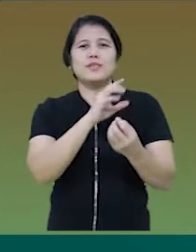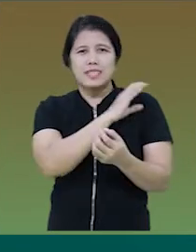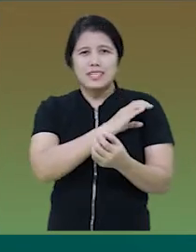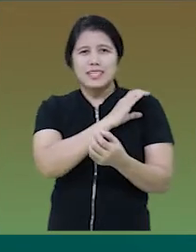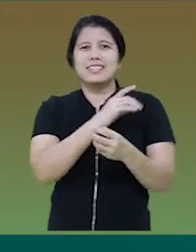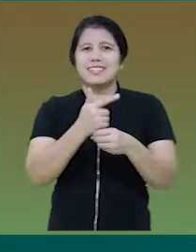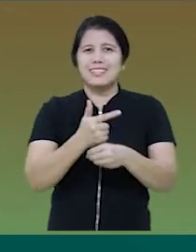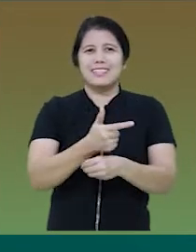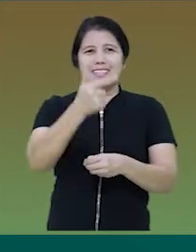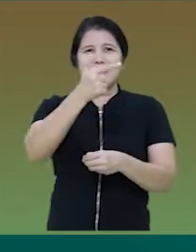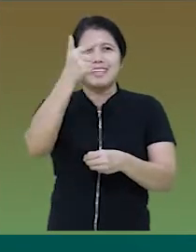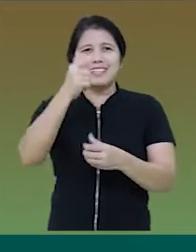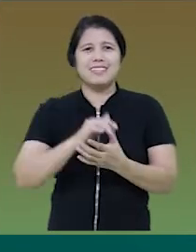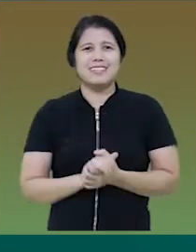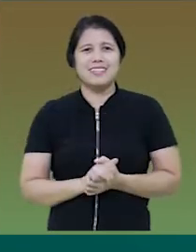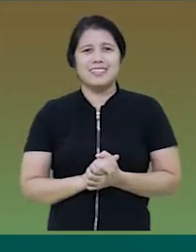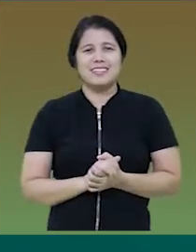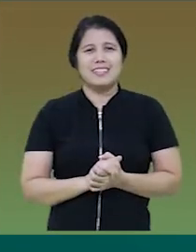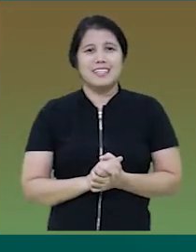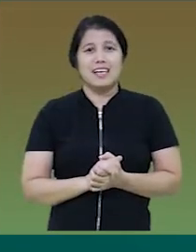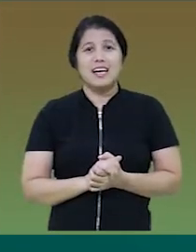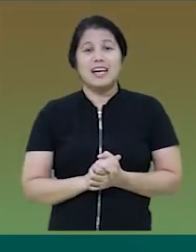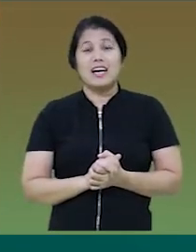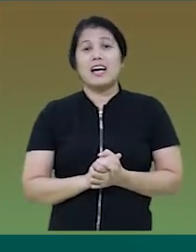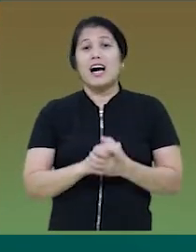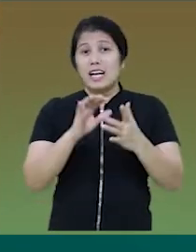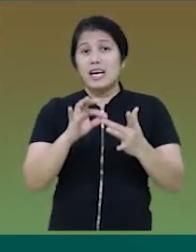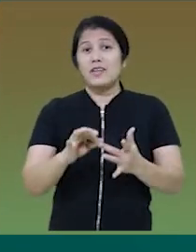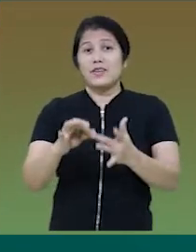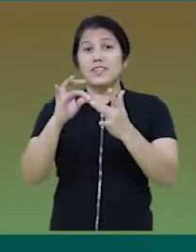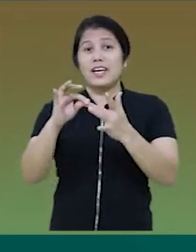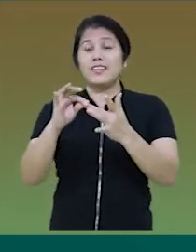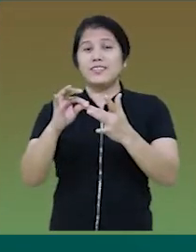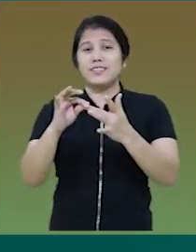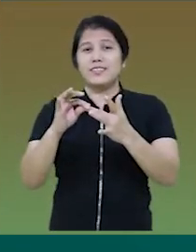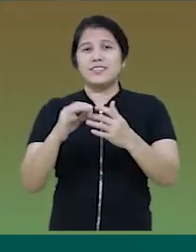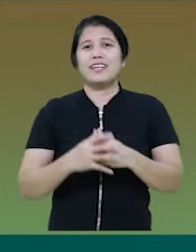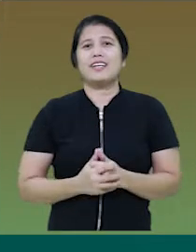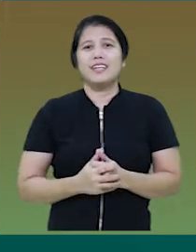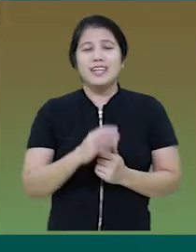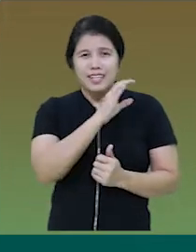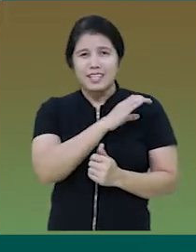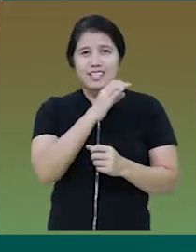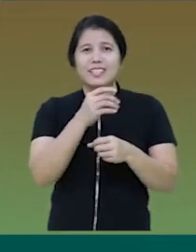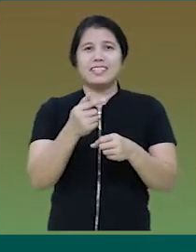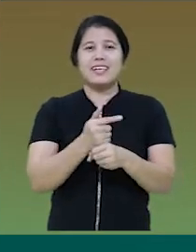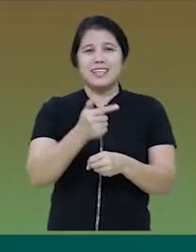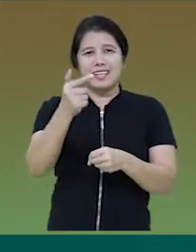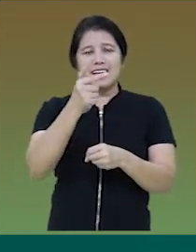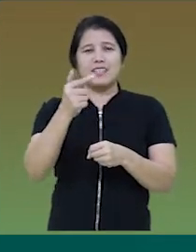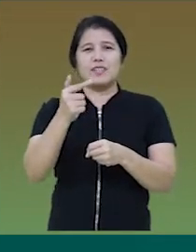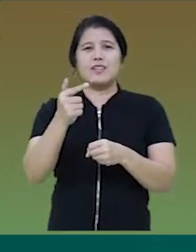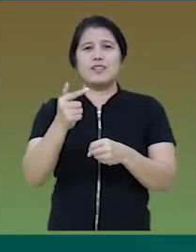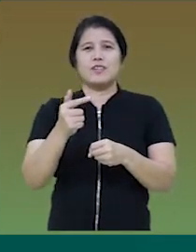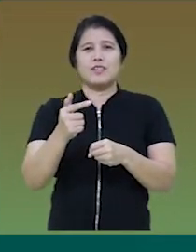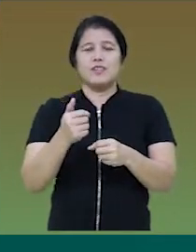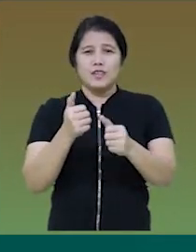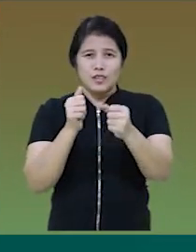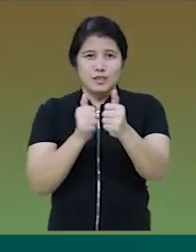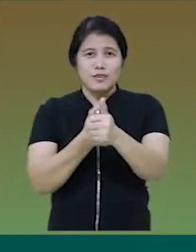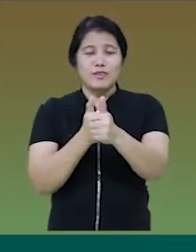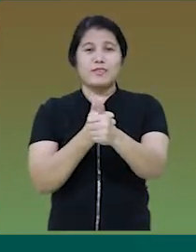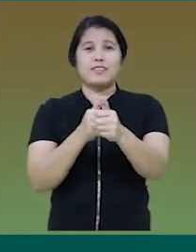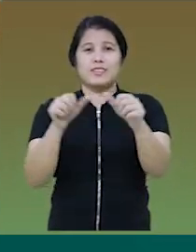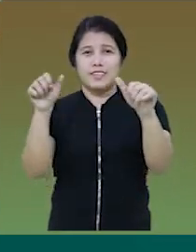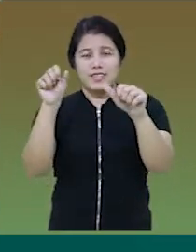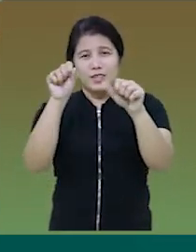sa katangian ng gas. Oo nga po, teacher. Lalo na ang katangian ng gas na sumusunod sa hugis at sukat ng